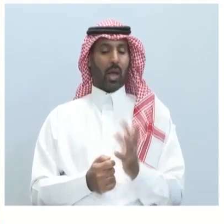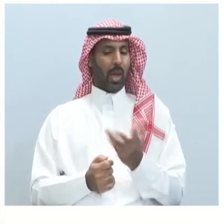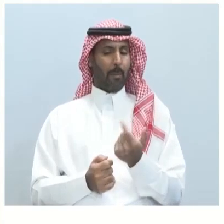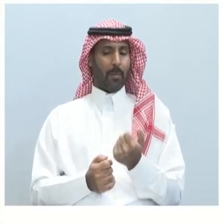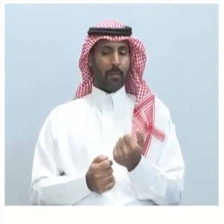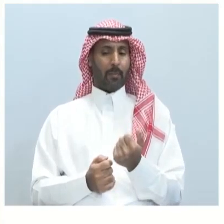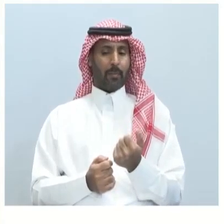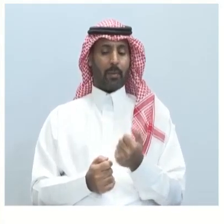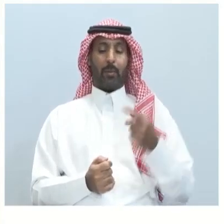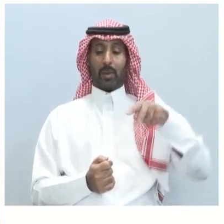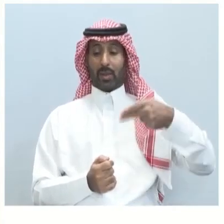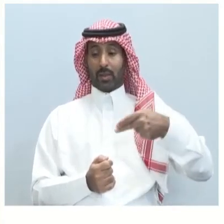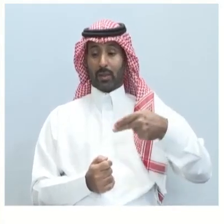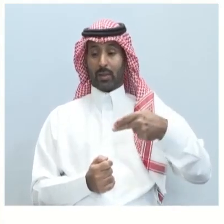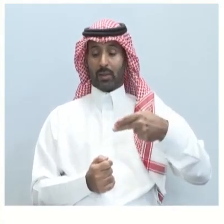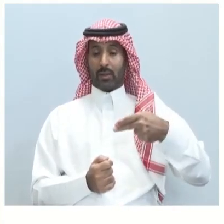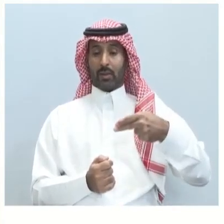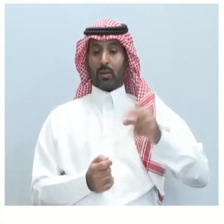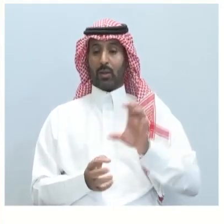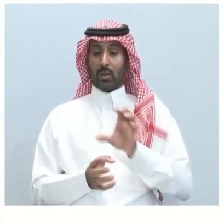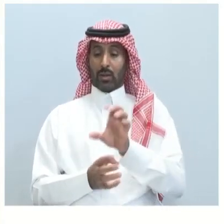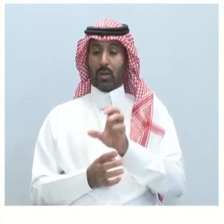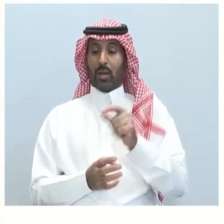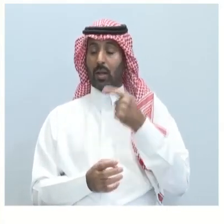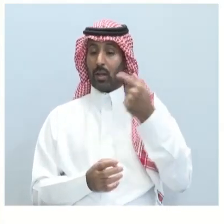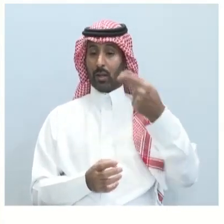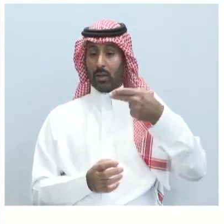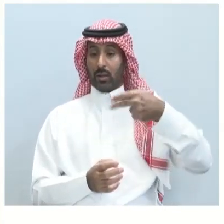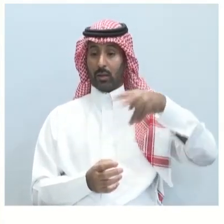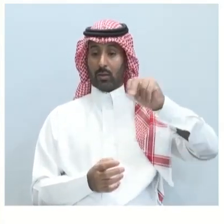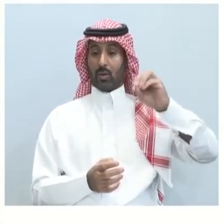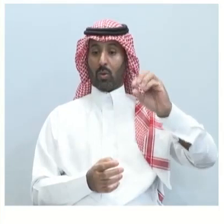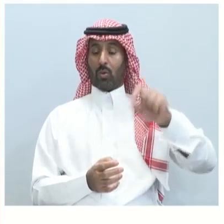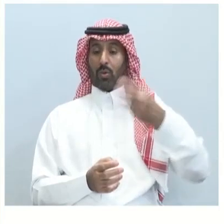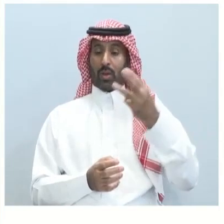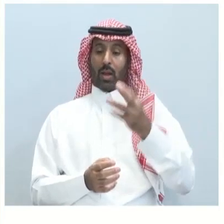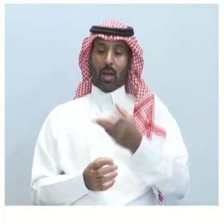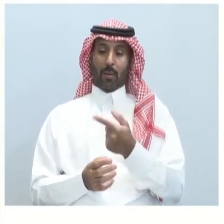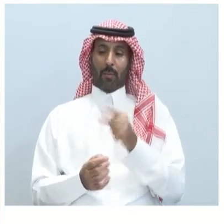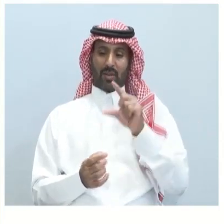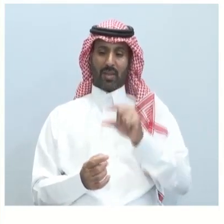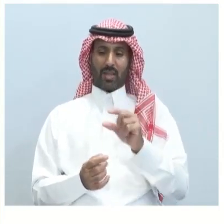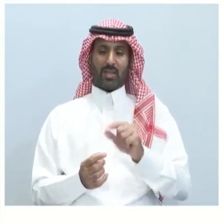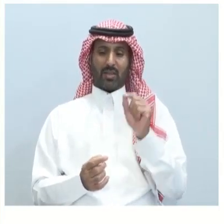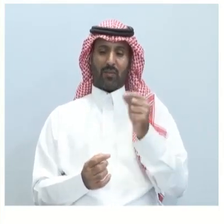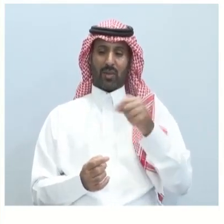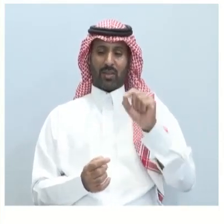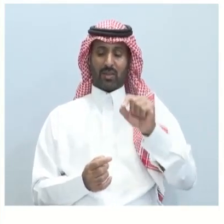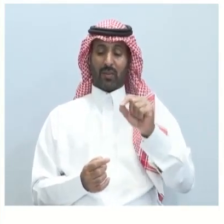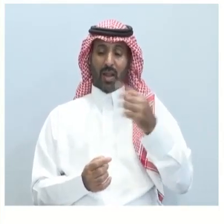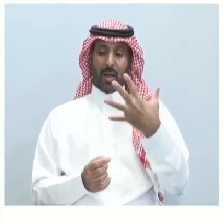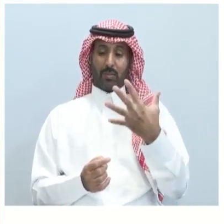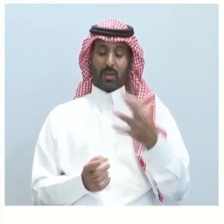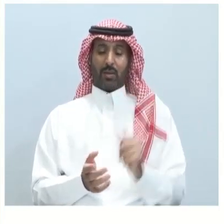مين قيمه البي اتش للمحلول الحمضي اللي تركيزه صفر فاصله صفر خمسه وجدنا في